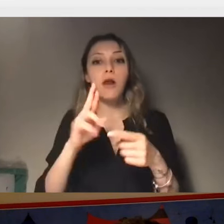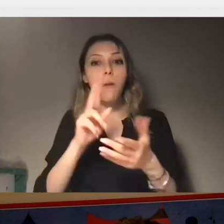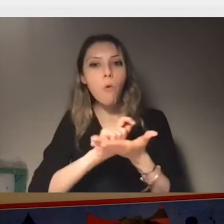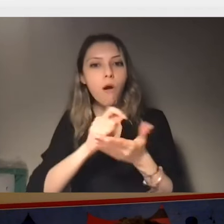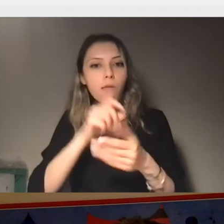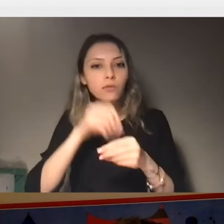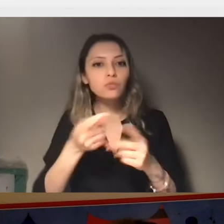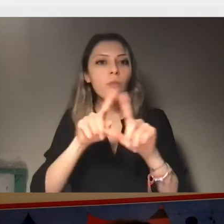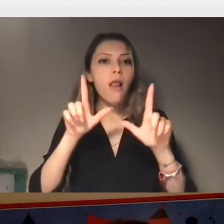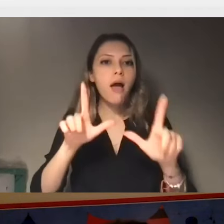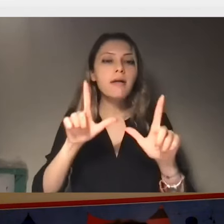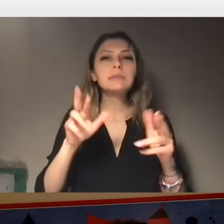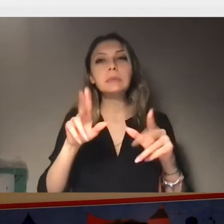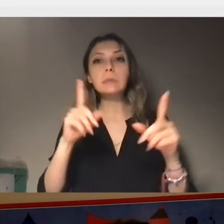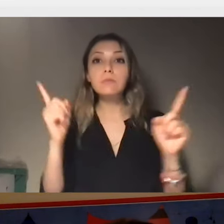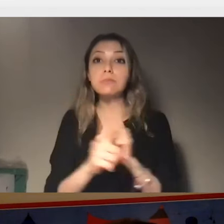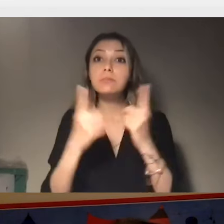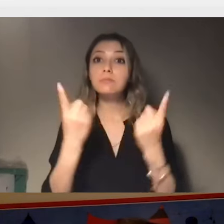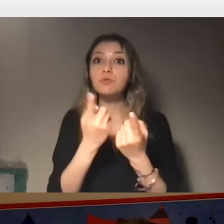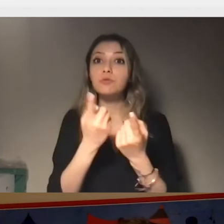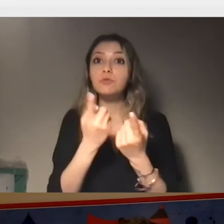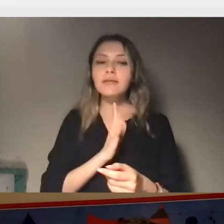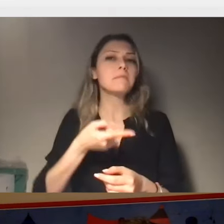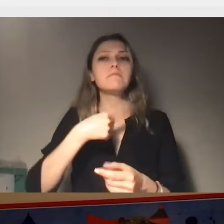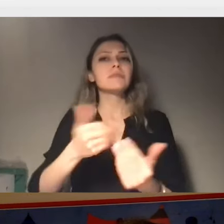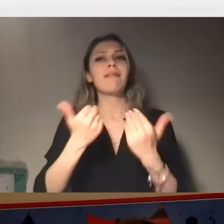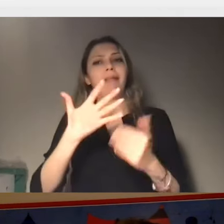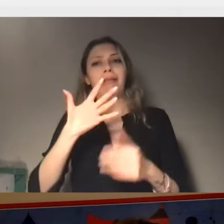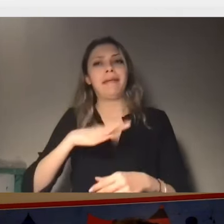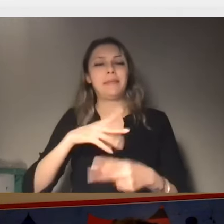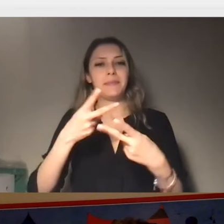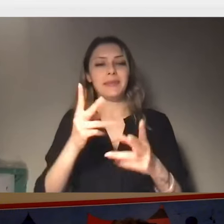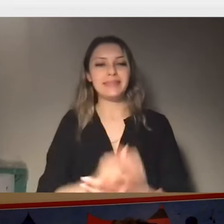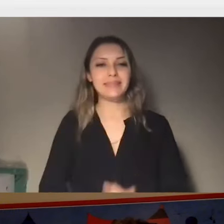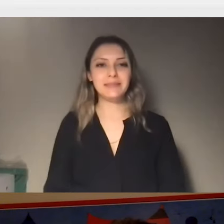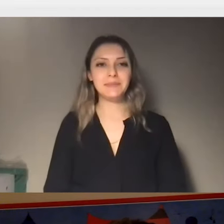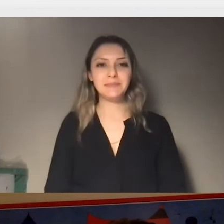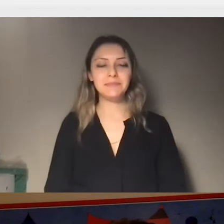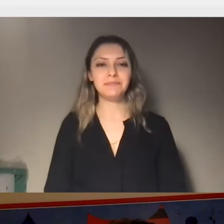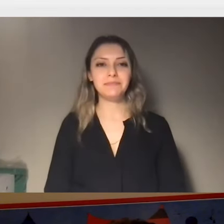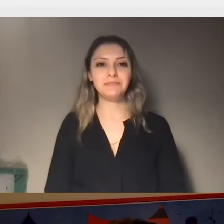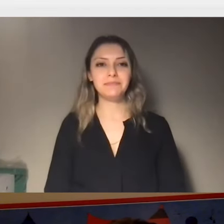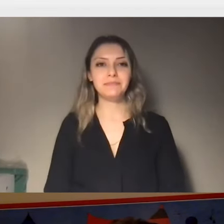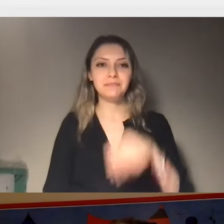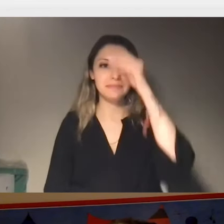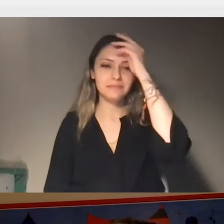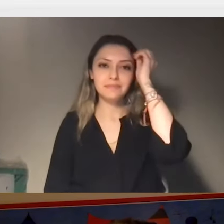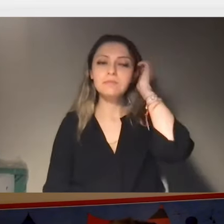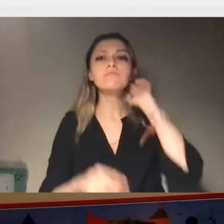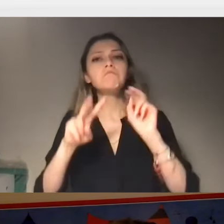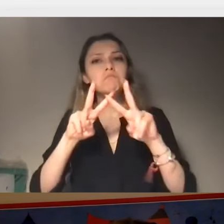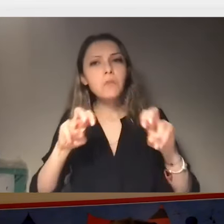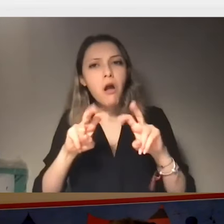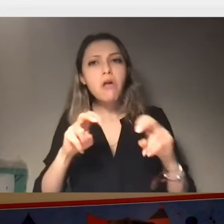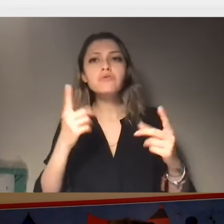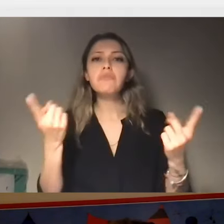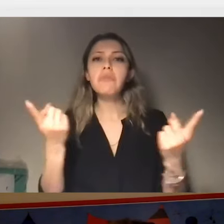yazmadan önce ya da doğrudan araştırmanız gerekiyorsa bu